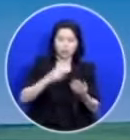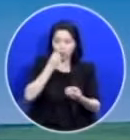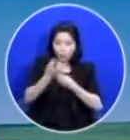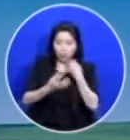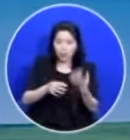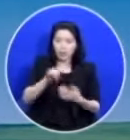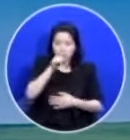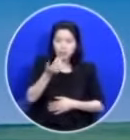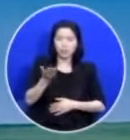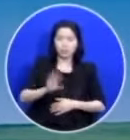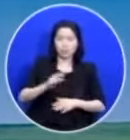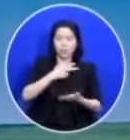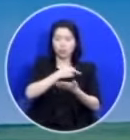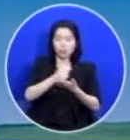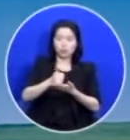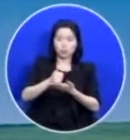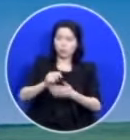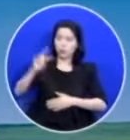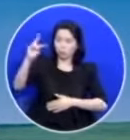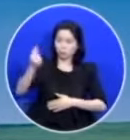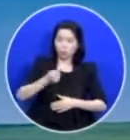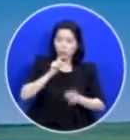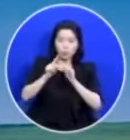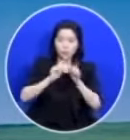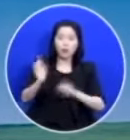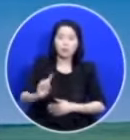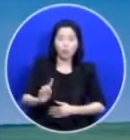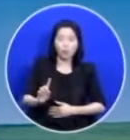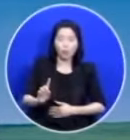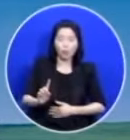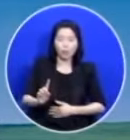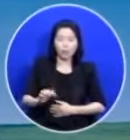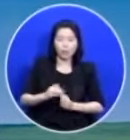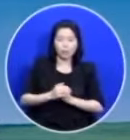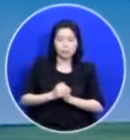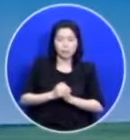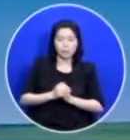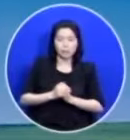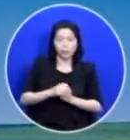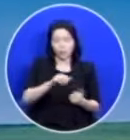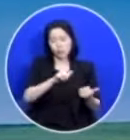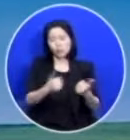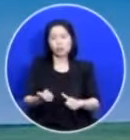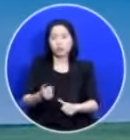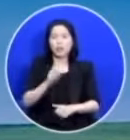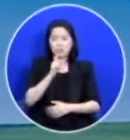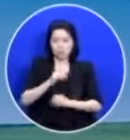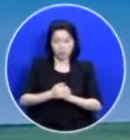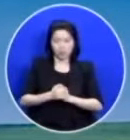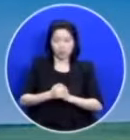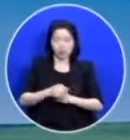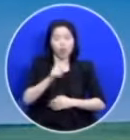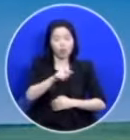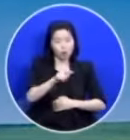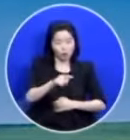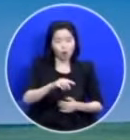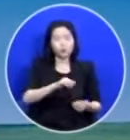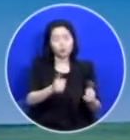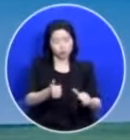고백했는데 주님이 돌아오는 말은 죽으라는 거예요 너